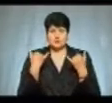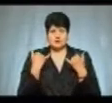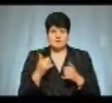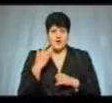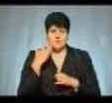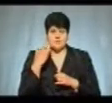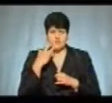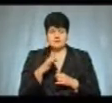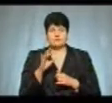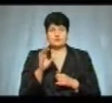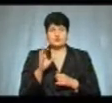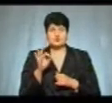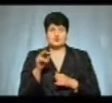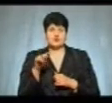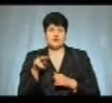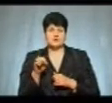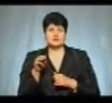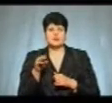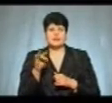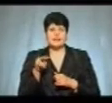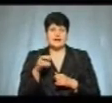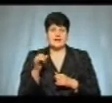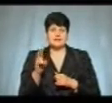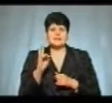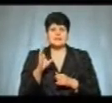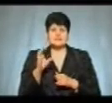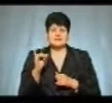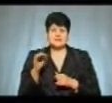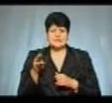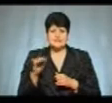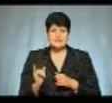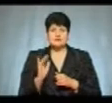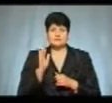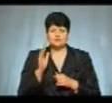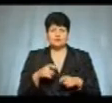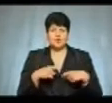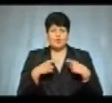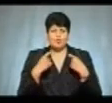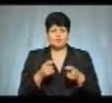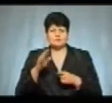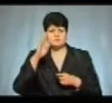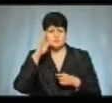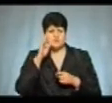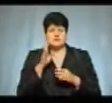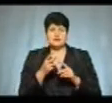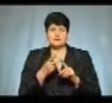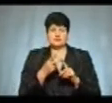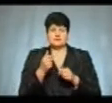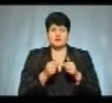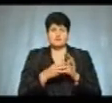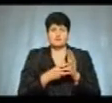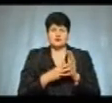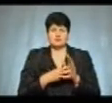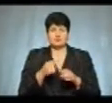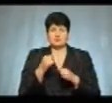американському Солт-Лейк-Сіті відбудеться чоловіча спринтерська гонка на дистанції 10 кілометрів. Це другі змагання 8-го етапу Кубку світу з